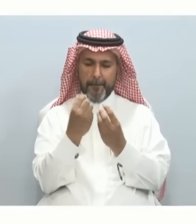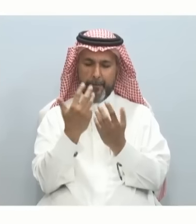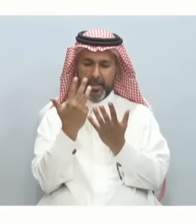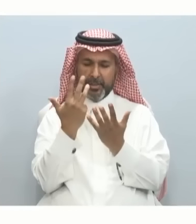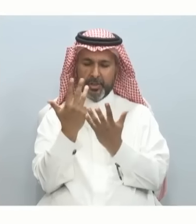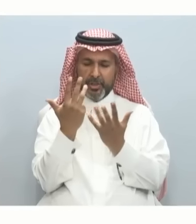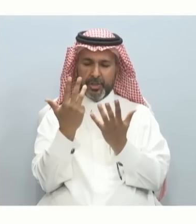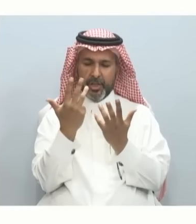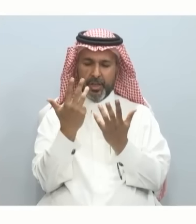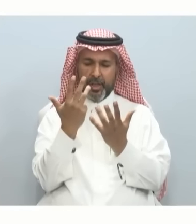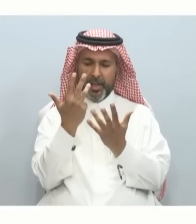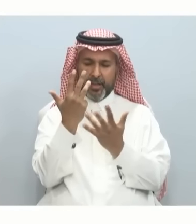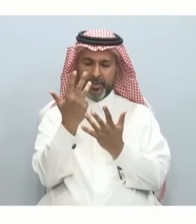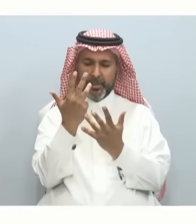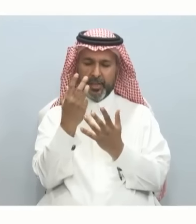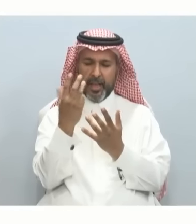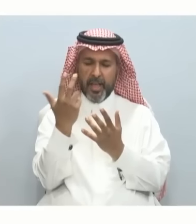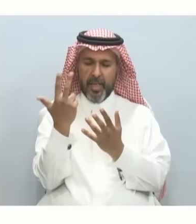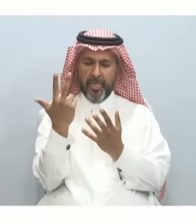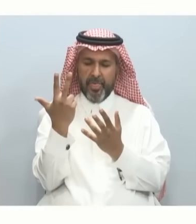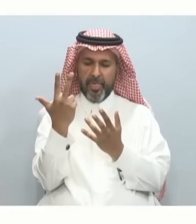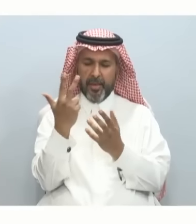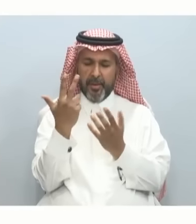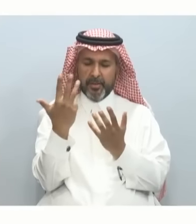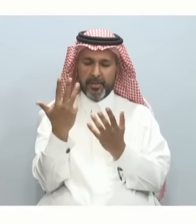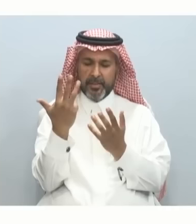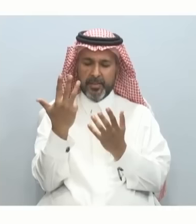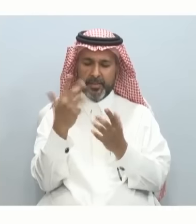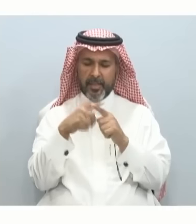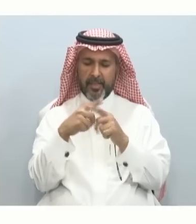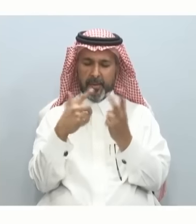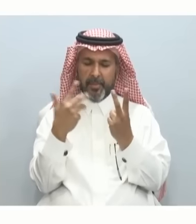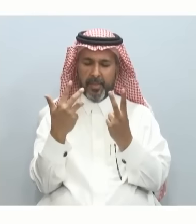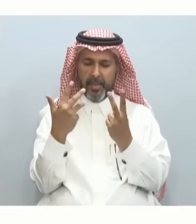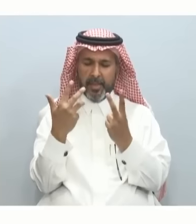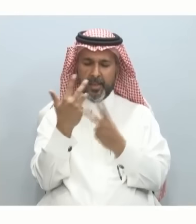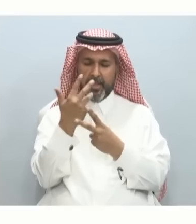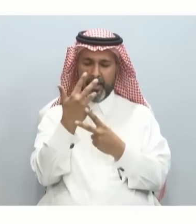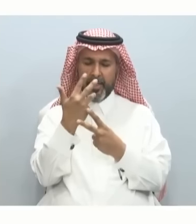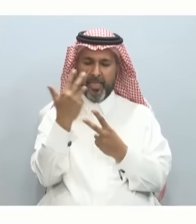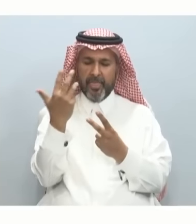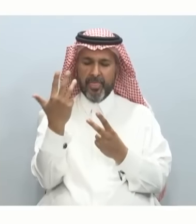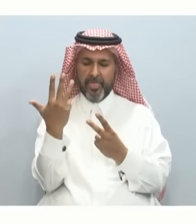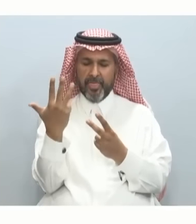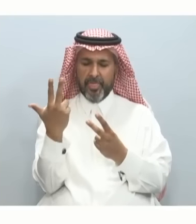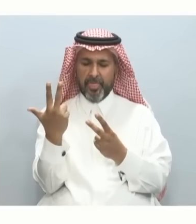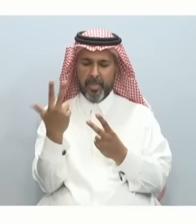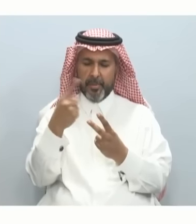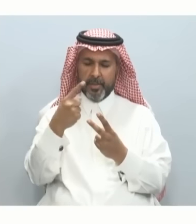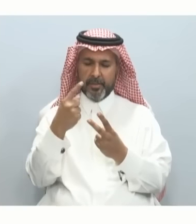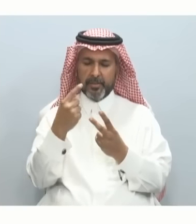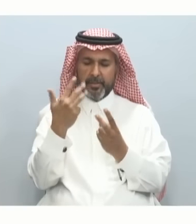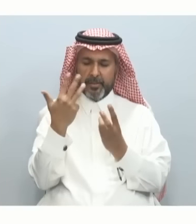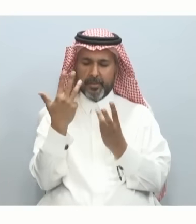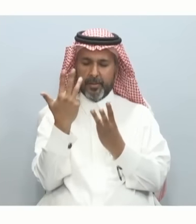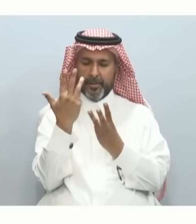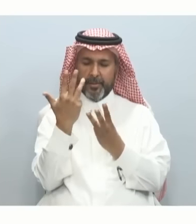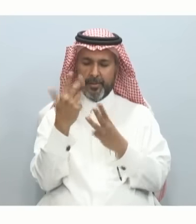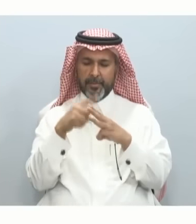تسعه هي نضرب في واحد تسعه نضرب فيه اثنين ثمانيه عشر نضرب التسعه في الثلاثه